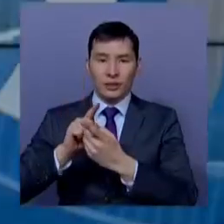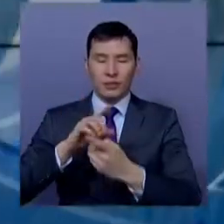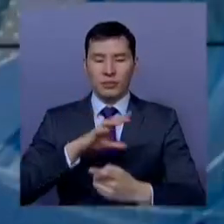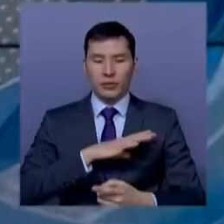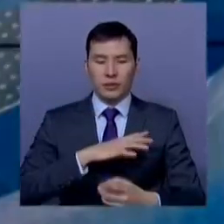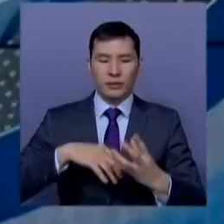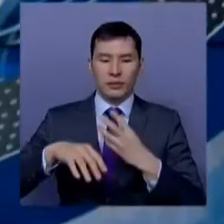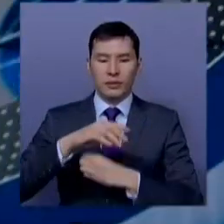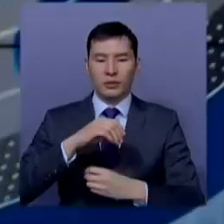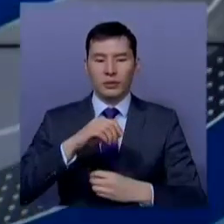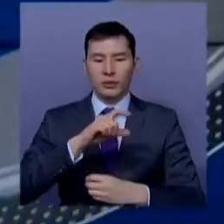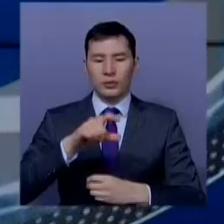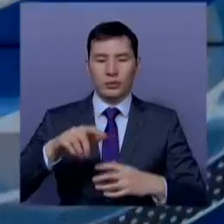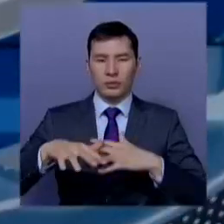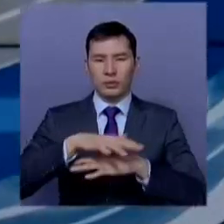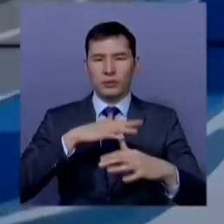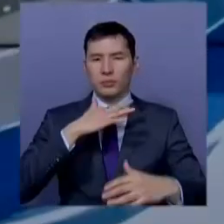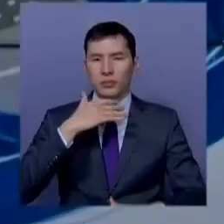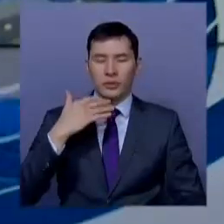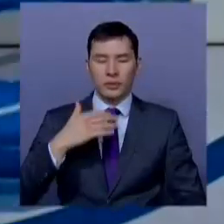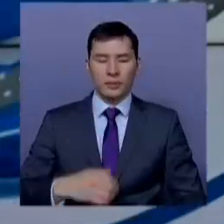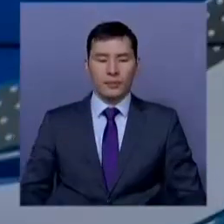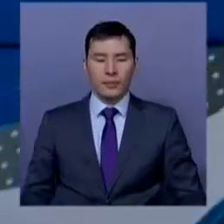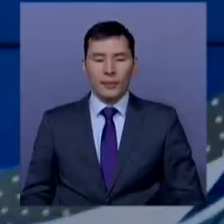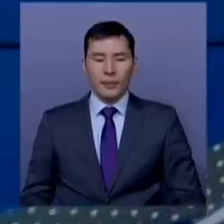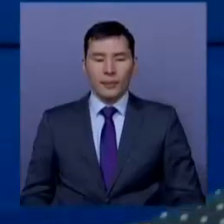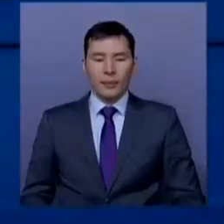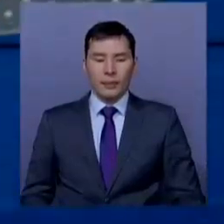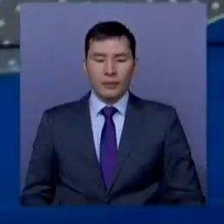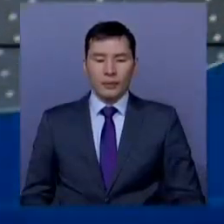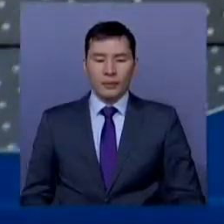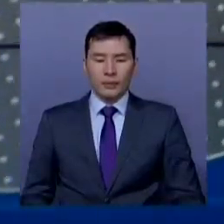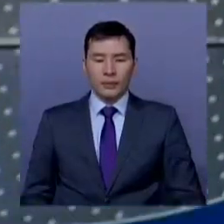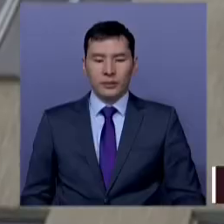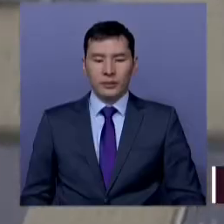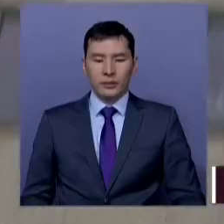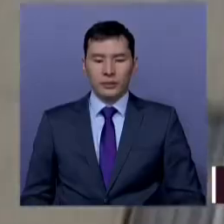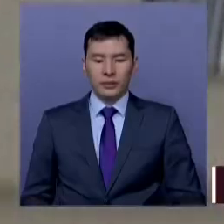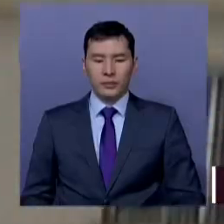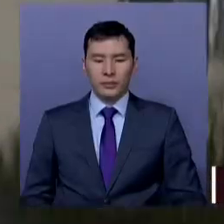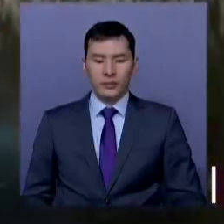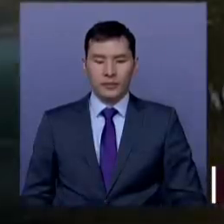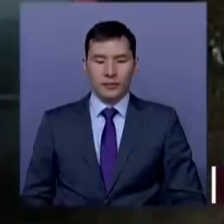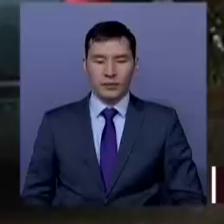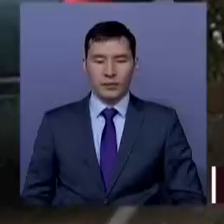алғыстарын арқалап келген жұрт та көп болды. Толығырақ тілшіміздің материалында. Зәрет шыққан зерделіктер бүгін үйдің жайын тағы бір